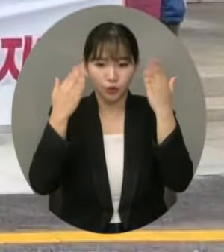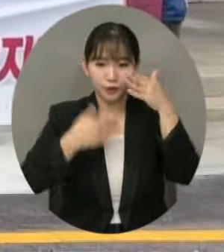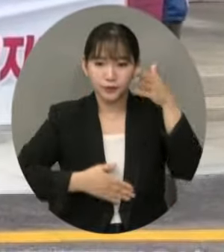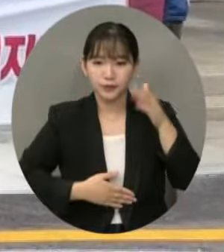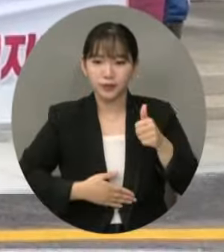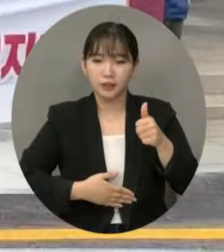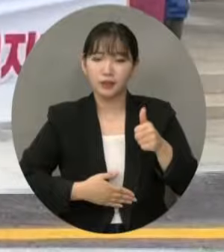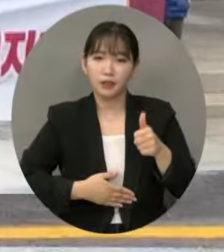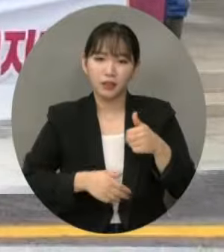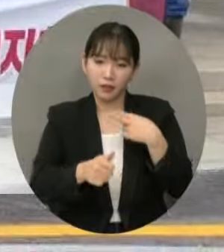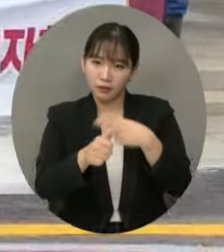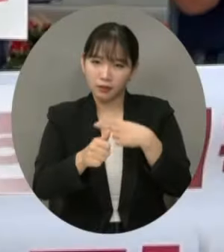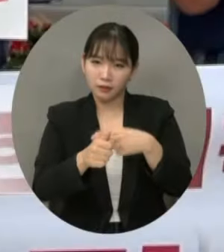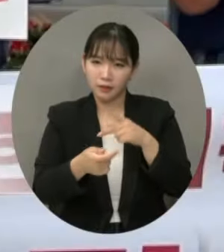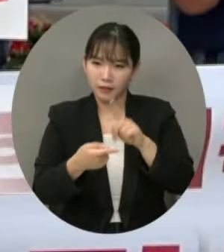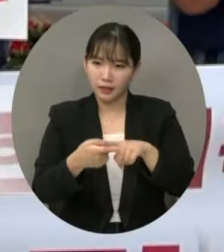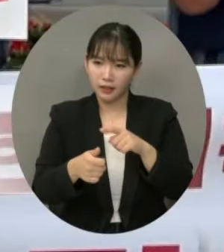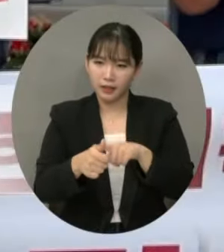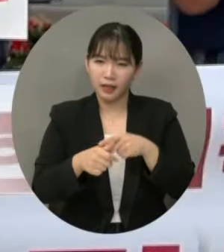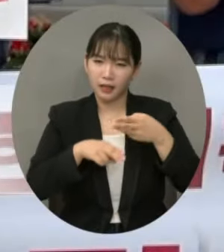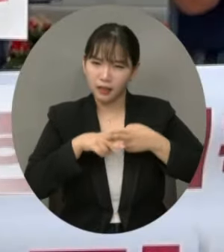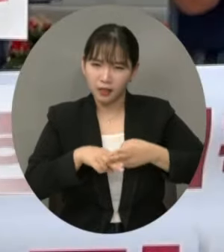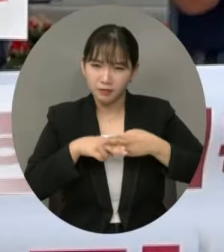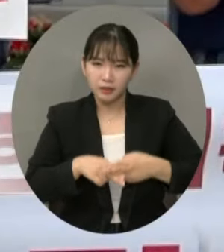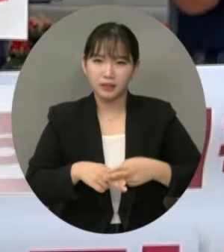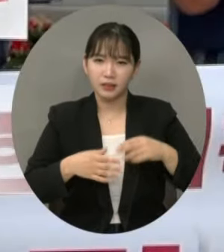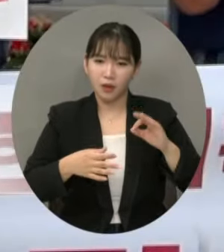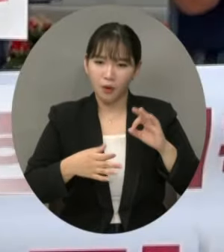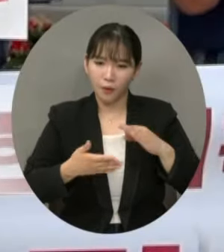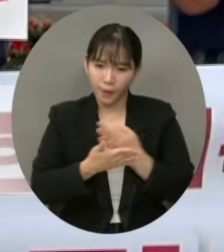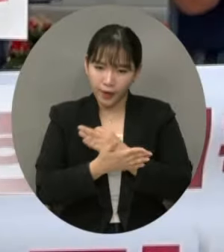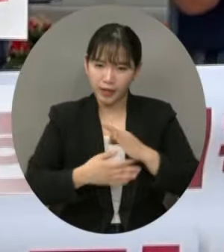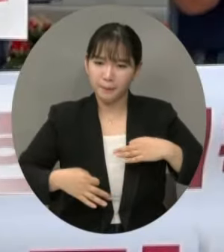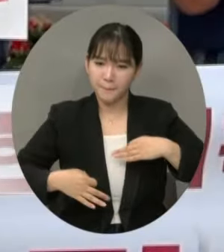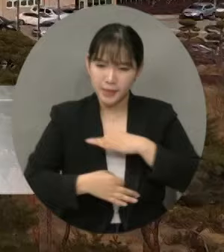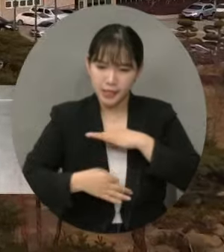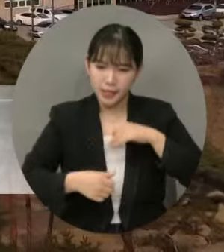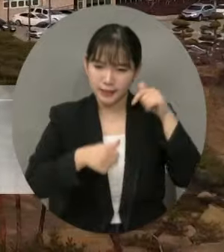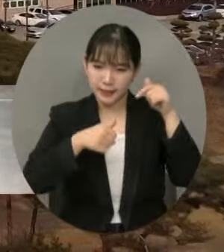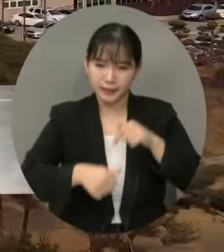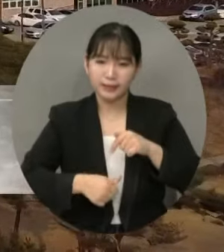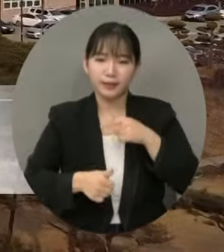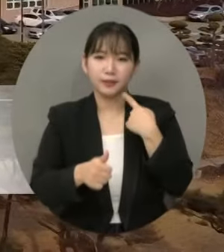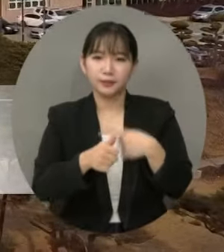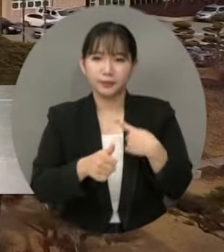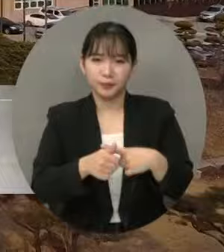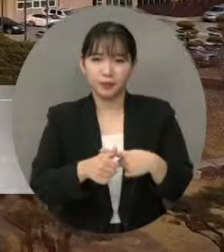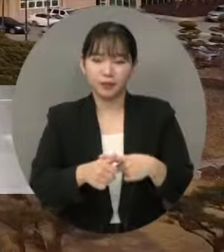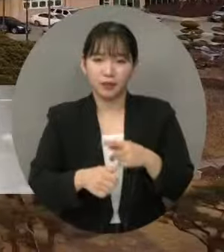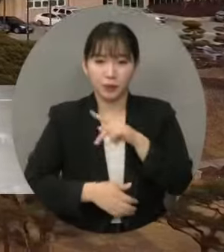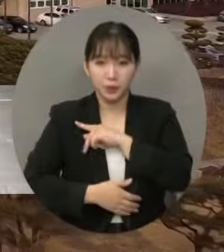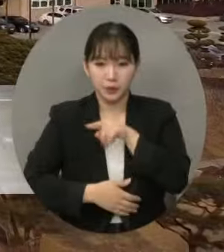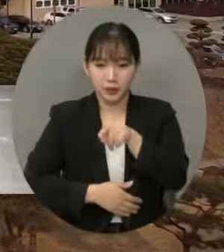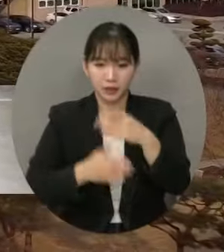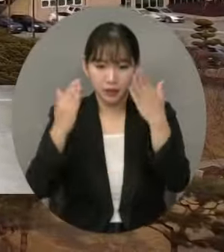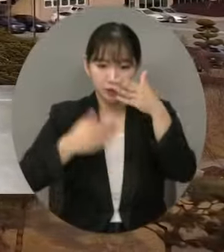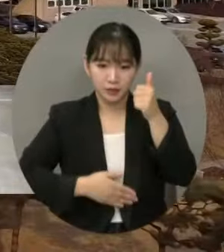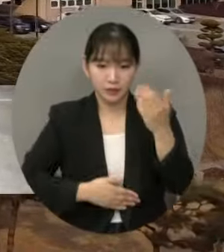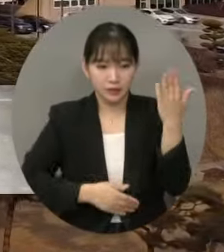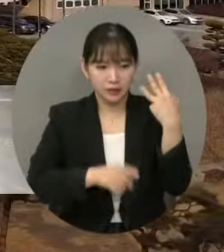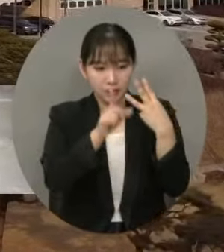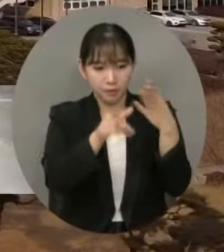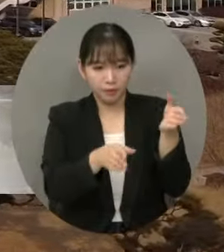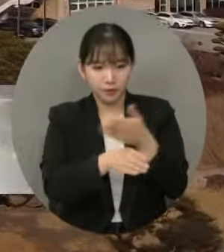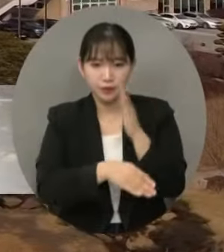교장이 교직원을 상대로 갑질과 회계 비위 등을 저질렀다고 규탄했습니다. 노조는 해당 교장의 지난해